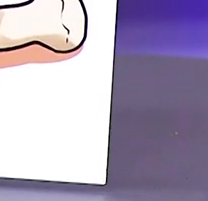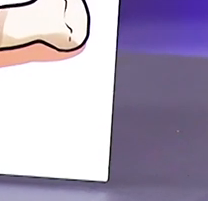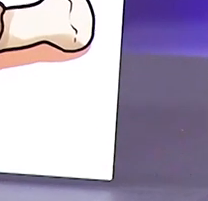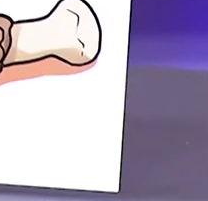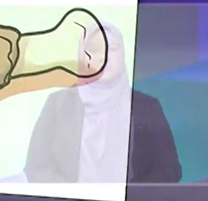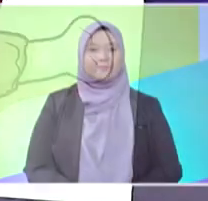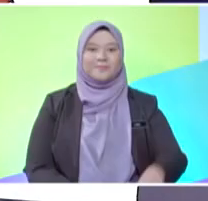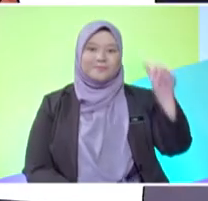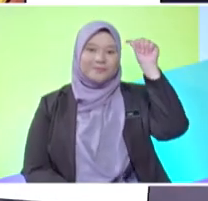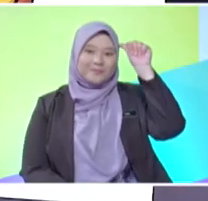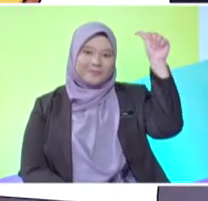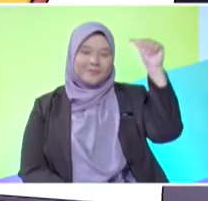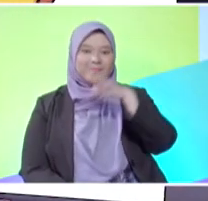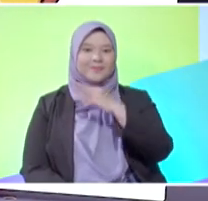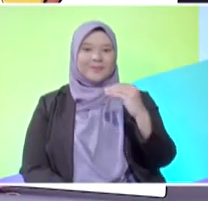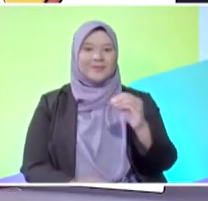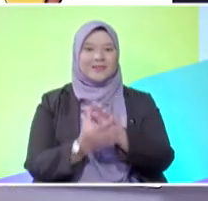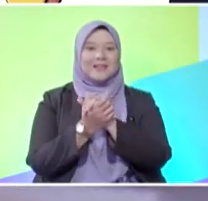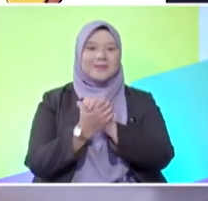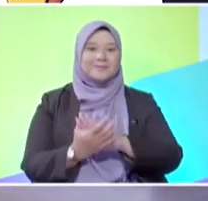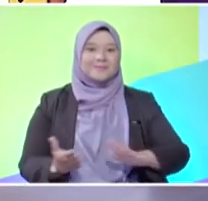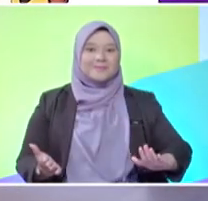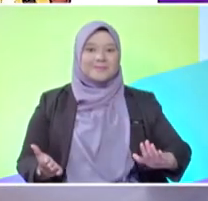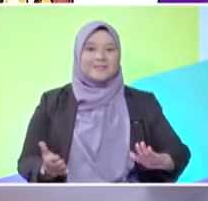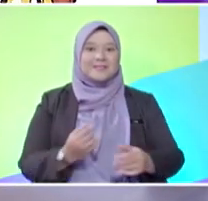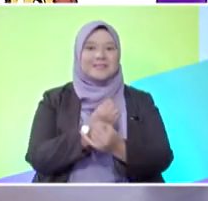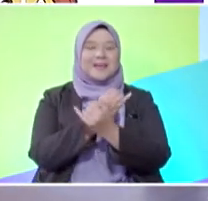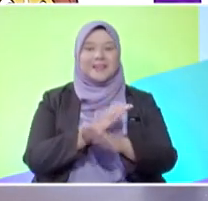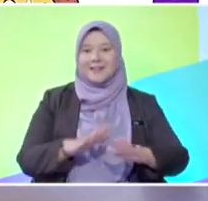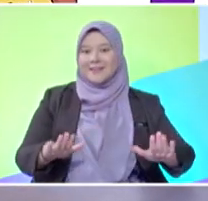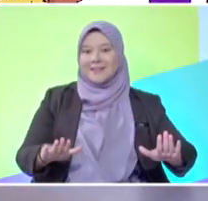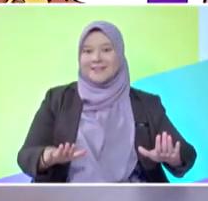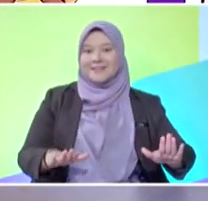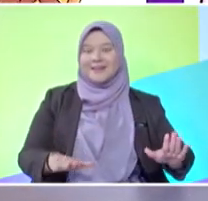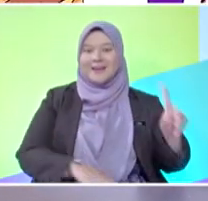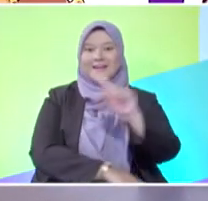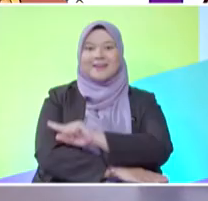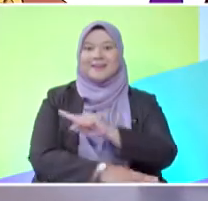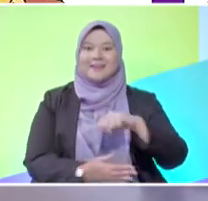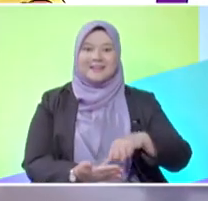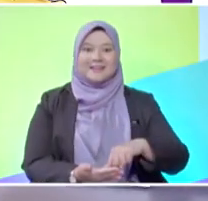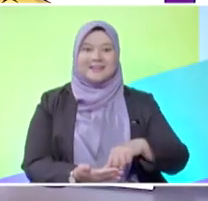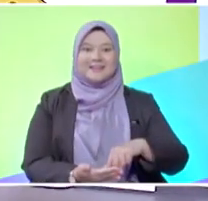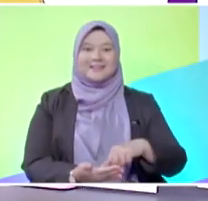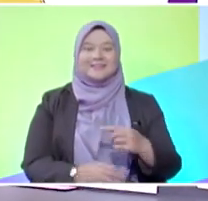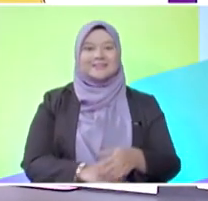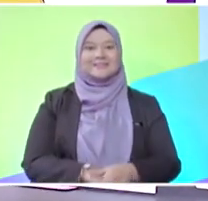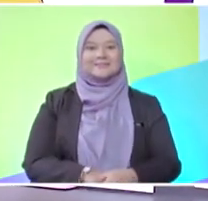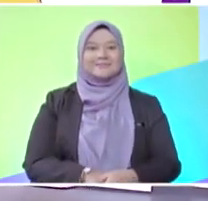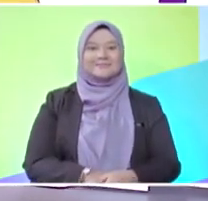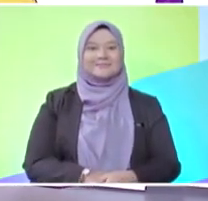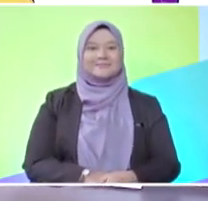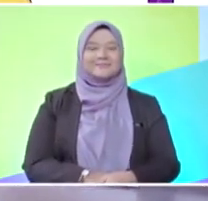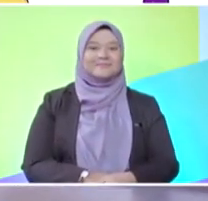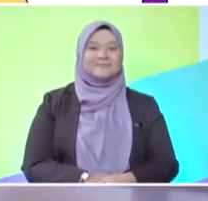Assalamualaikum dan salam sejahtera ini dalam titik TV KPM dan